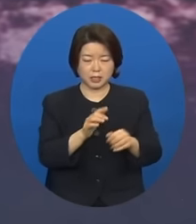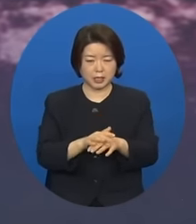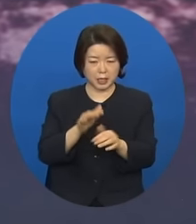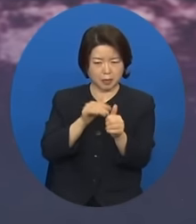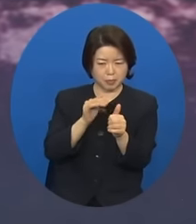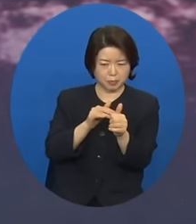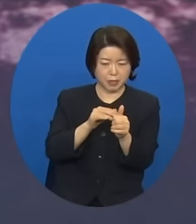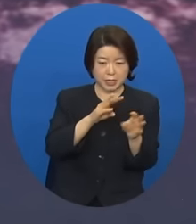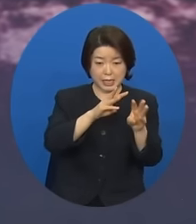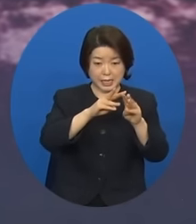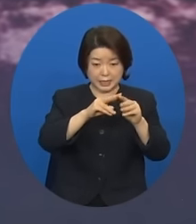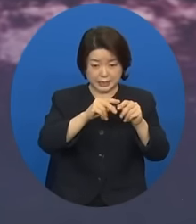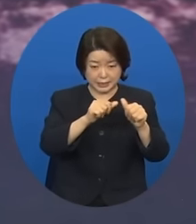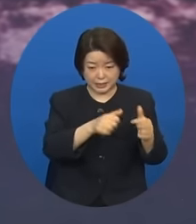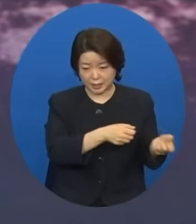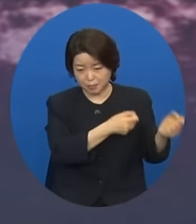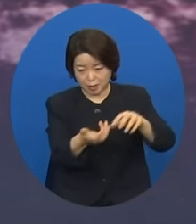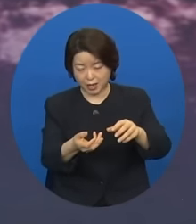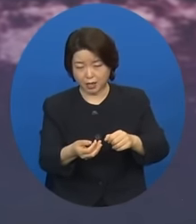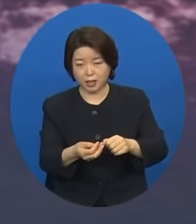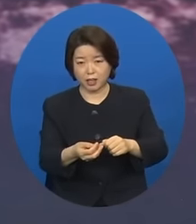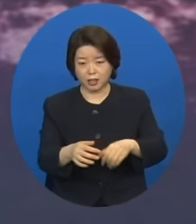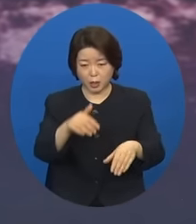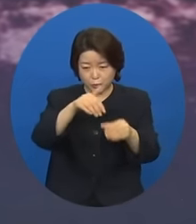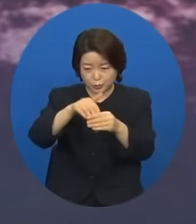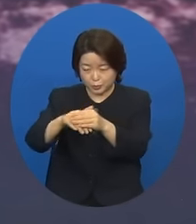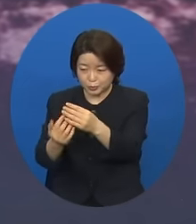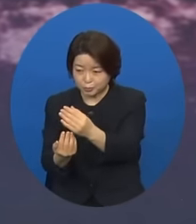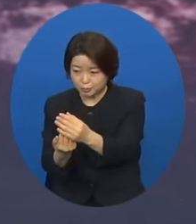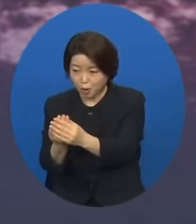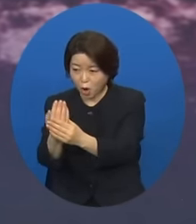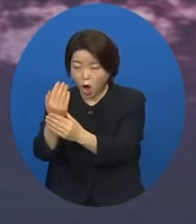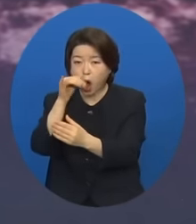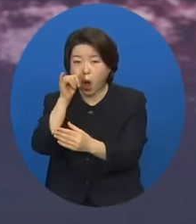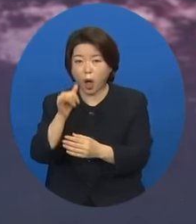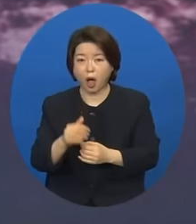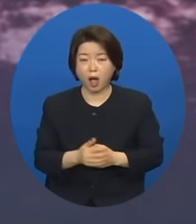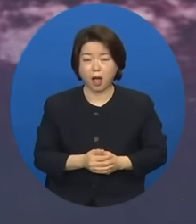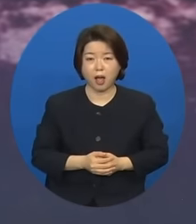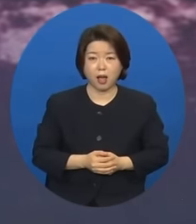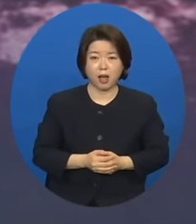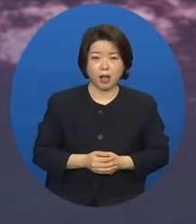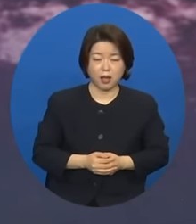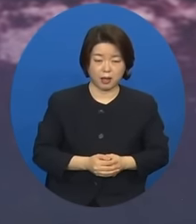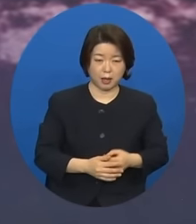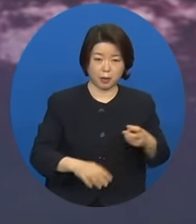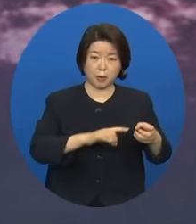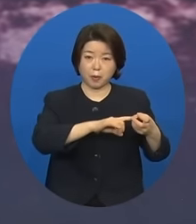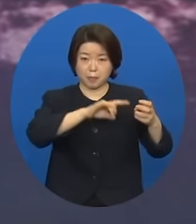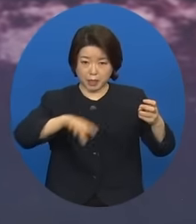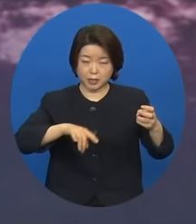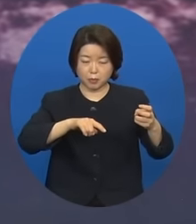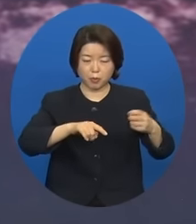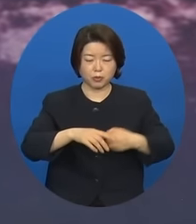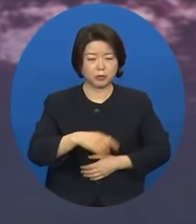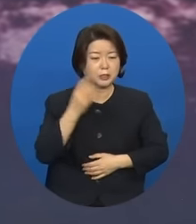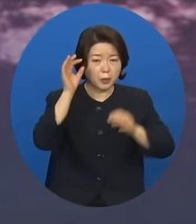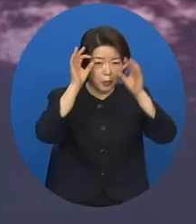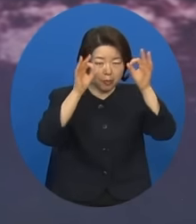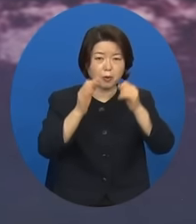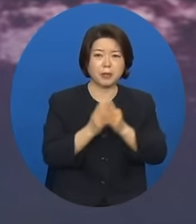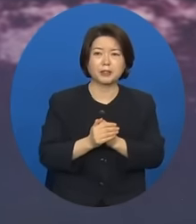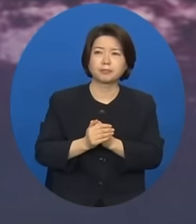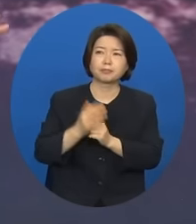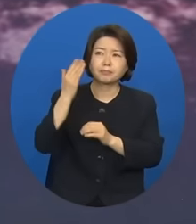흑덩이 갈라집니다 잡초입니다 그래서 마태복음 13장에 보면 예수님께서 하늘나라를 비유하시면서 밭에